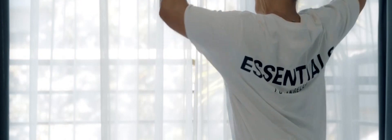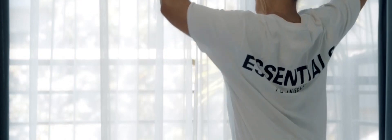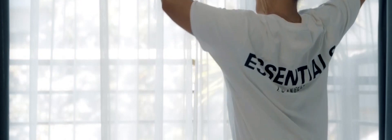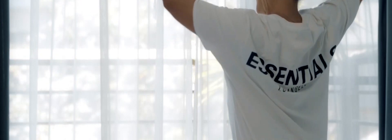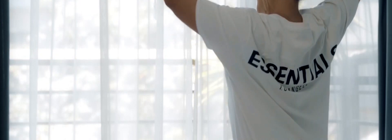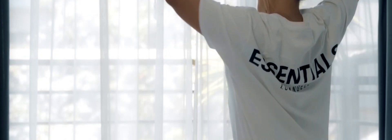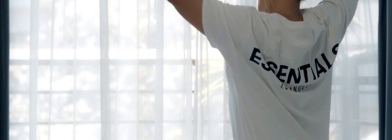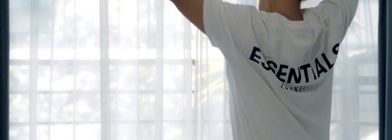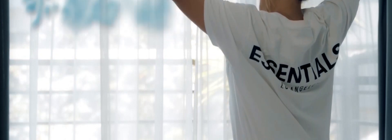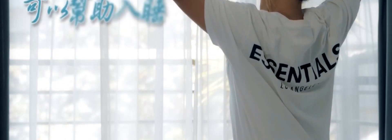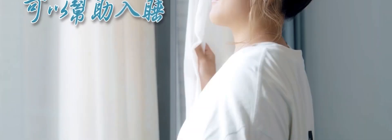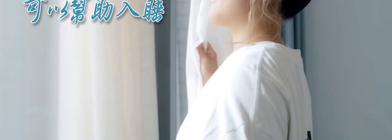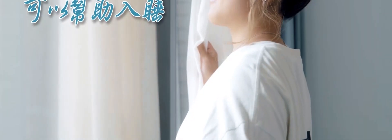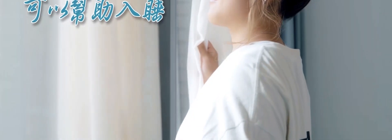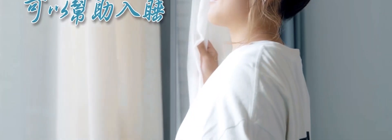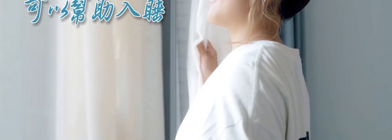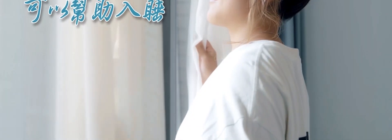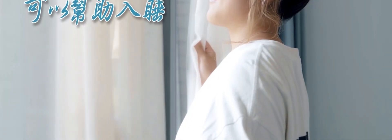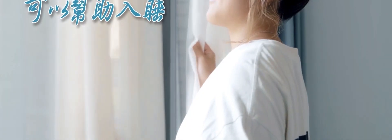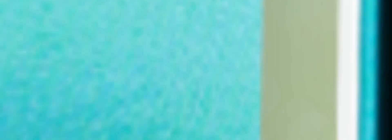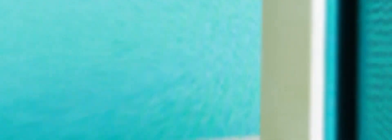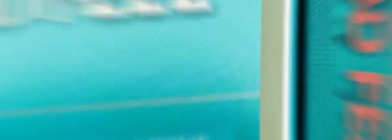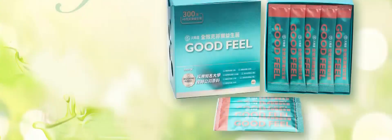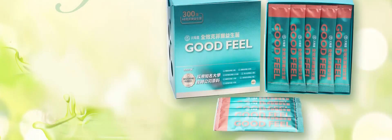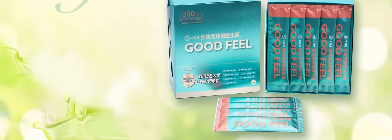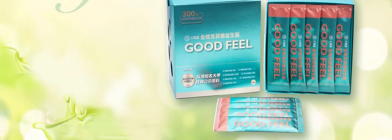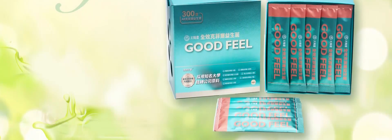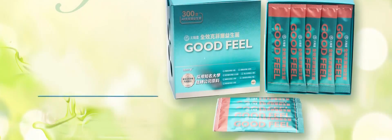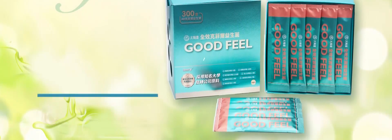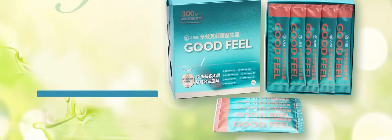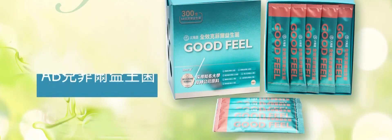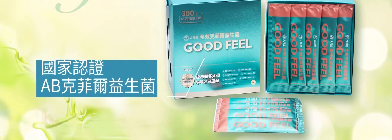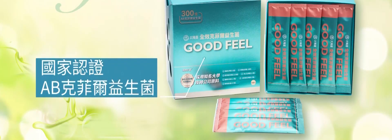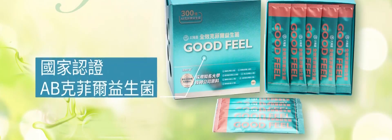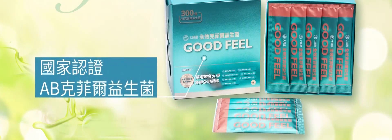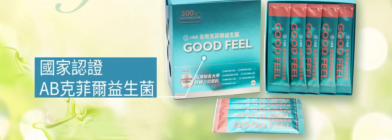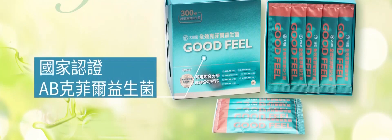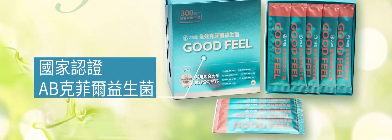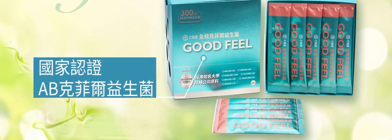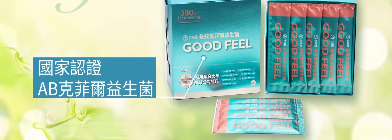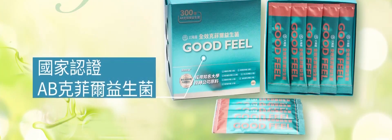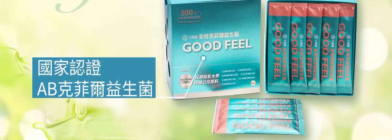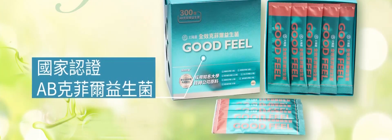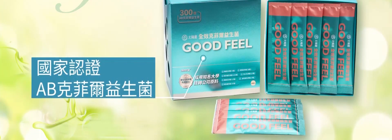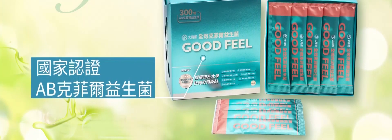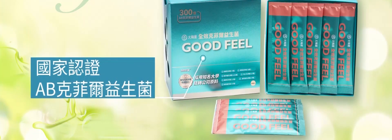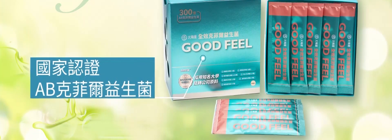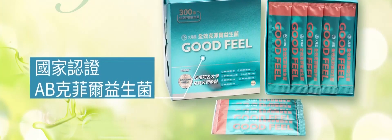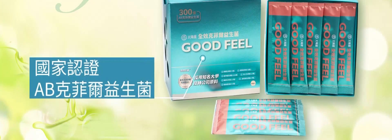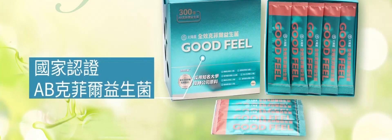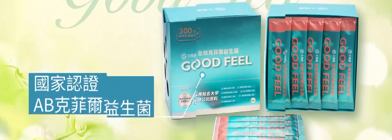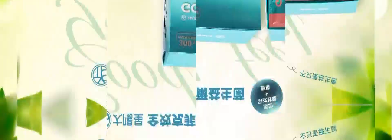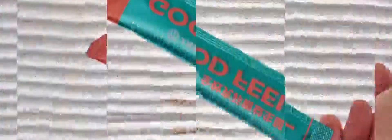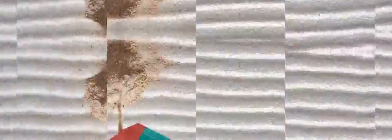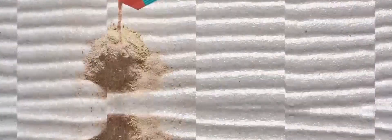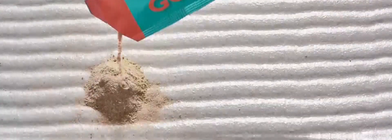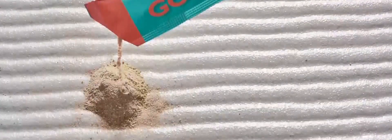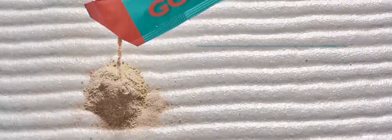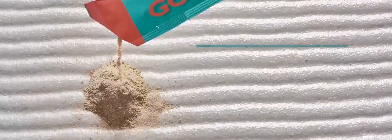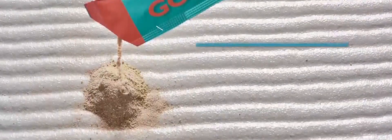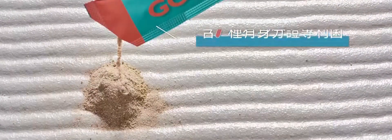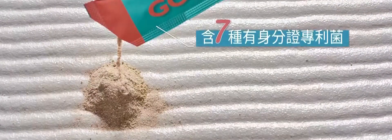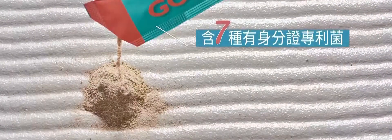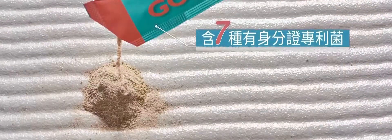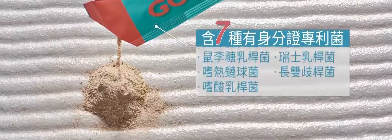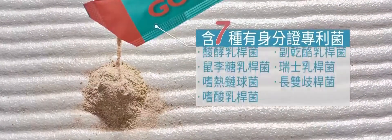原来好的益生菌真的可以帮助入睡。太阳星全效克菲尔益生菌是国家认证 AB 克菲尔益生菌，含